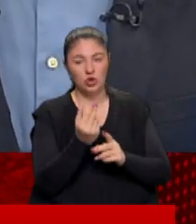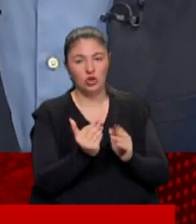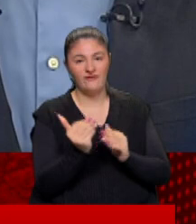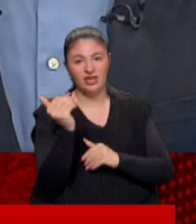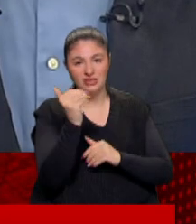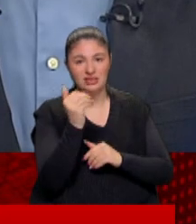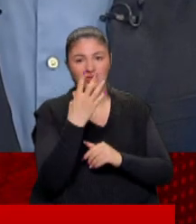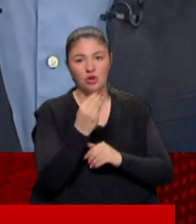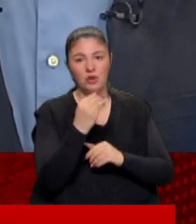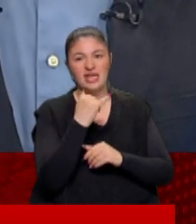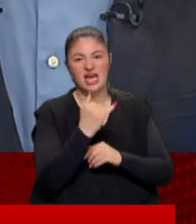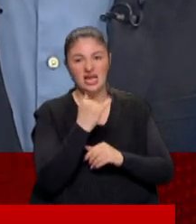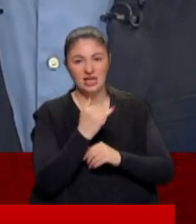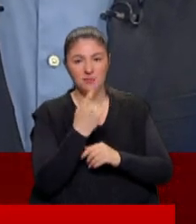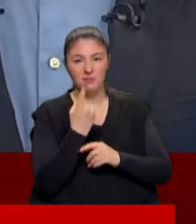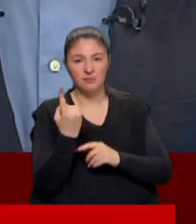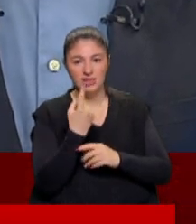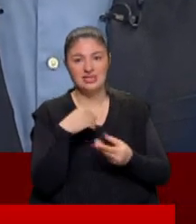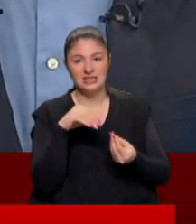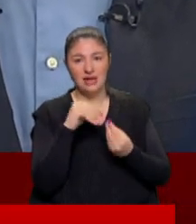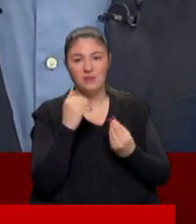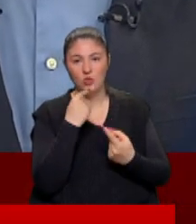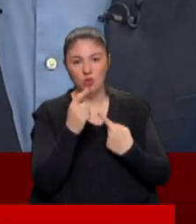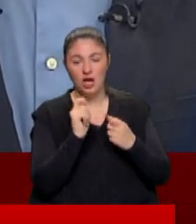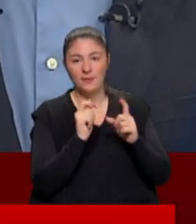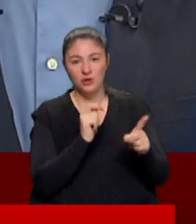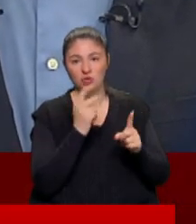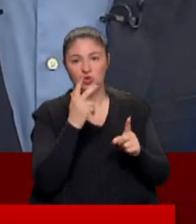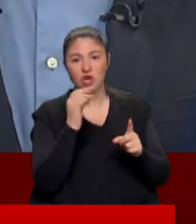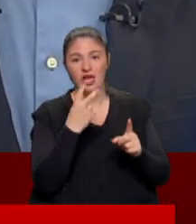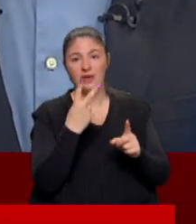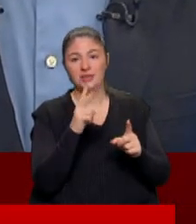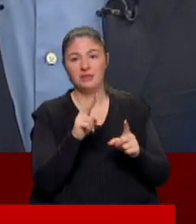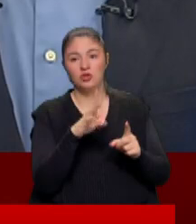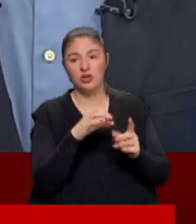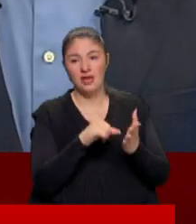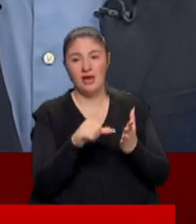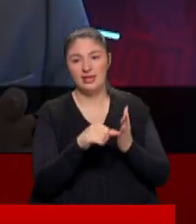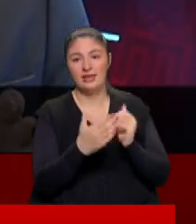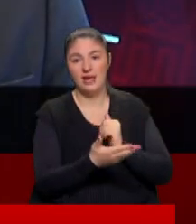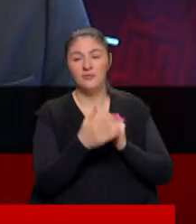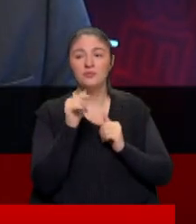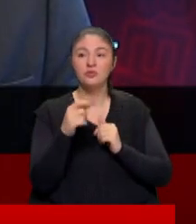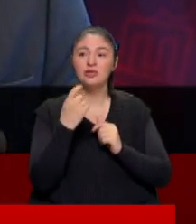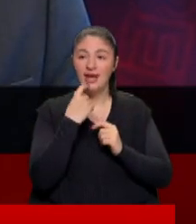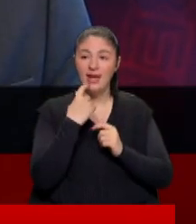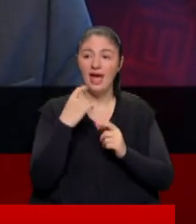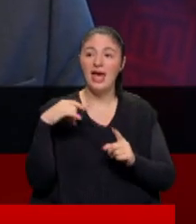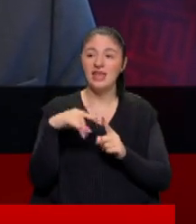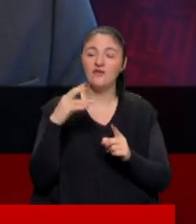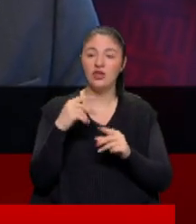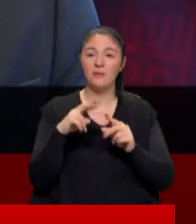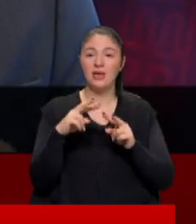liranın üzerinde, 4 liraya yakın zamlardan söz ediyoruz 3 Ocak 2024 tarihinde. Bu yıl